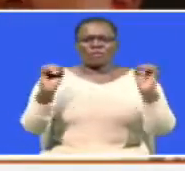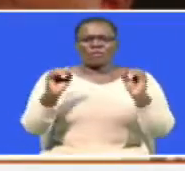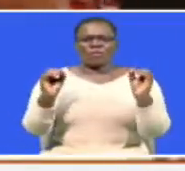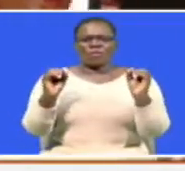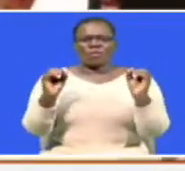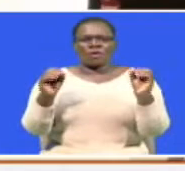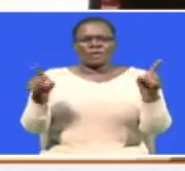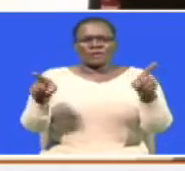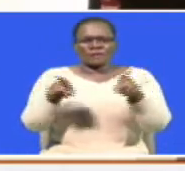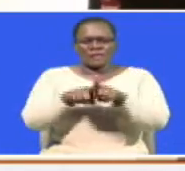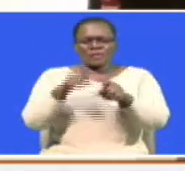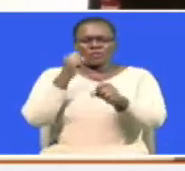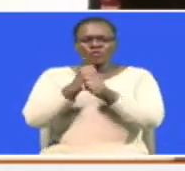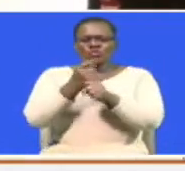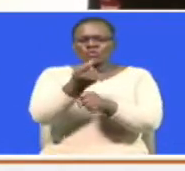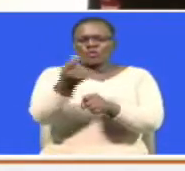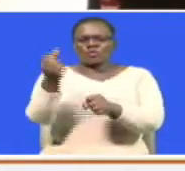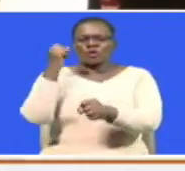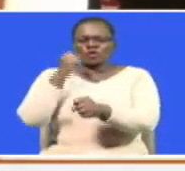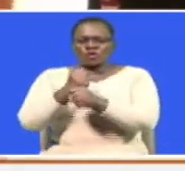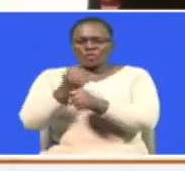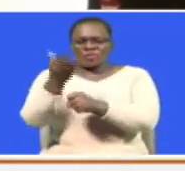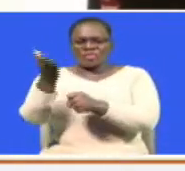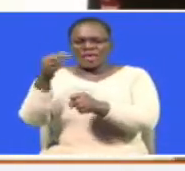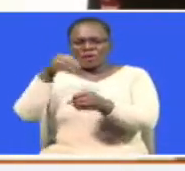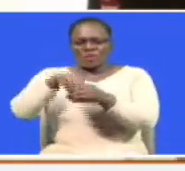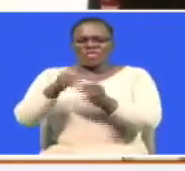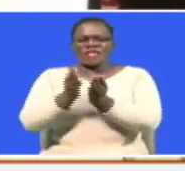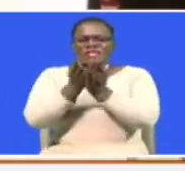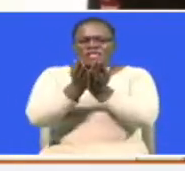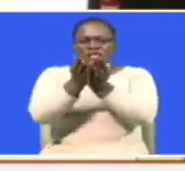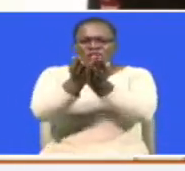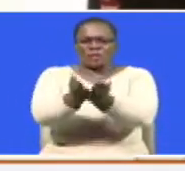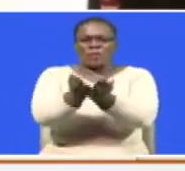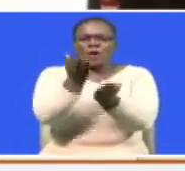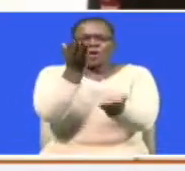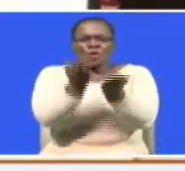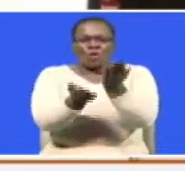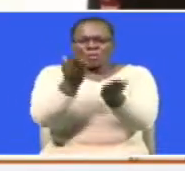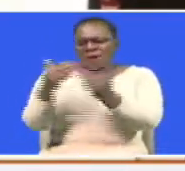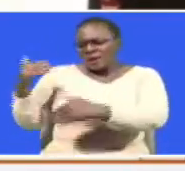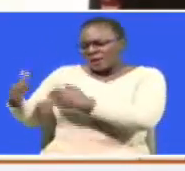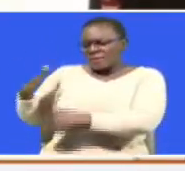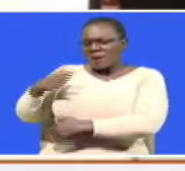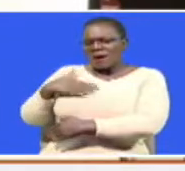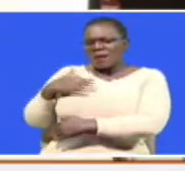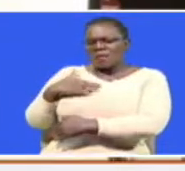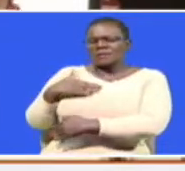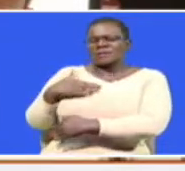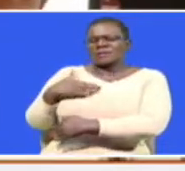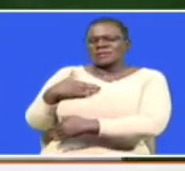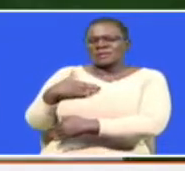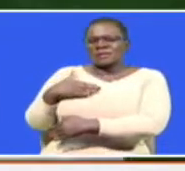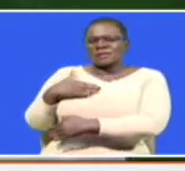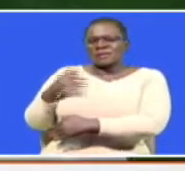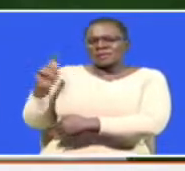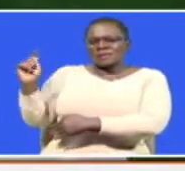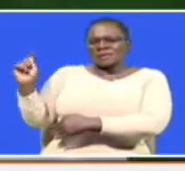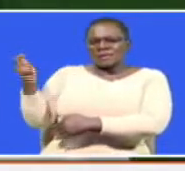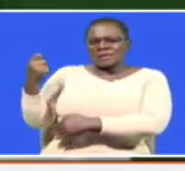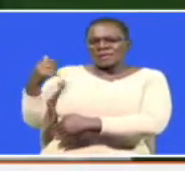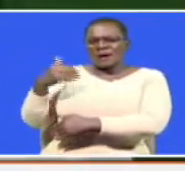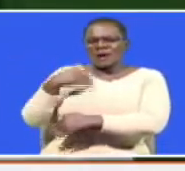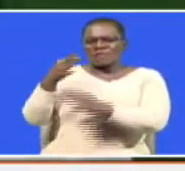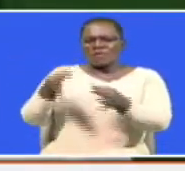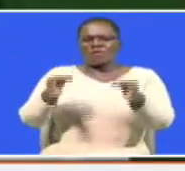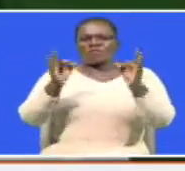isitoshe pia wanafanya zile kazi ndogo ndogo za chini. Okay, linganisha na jirani zetu, Kenya iko na